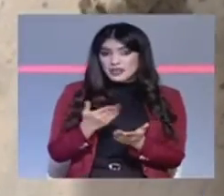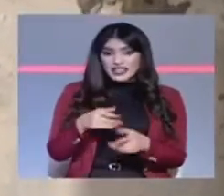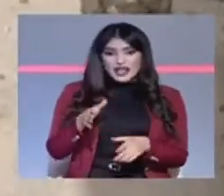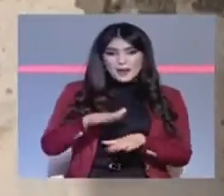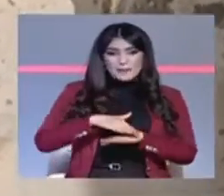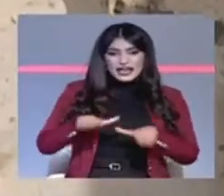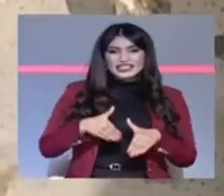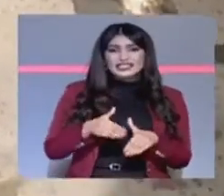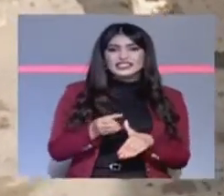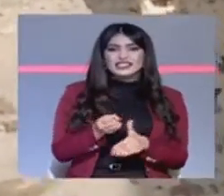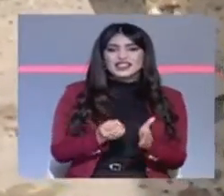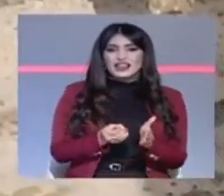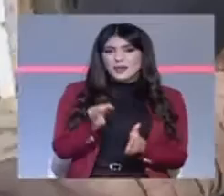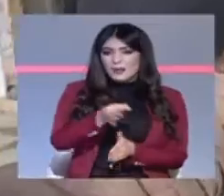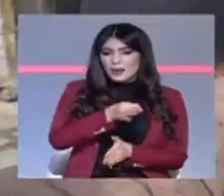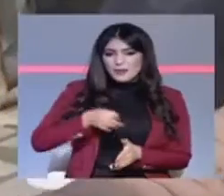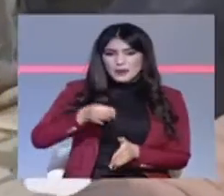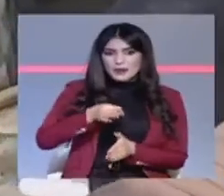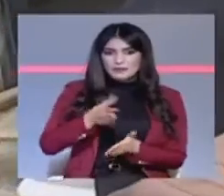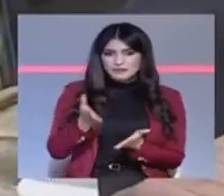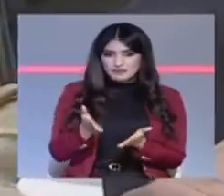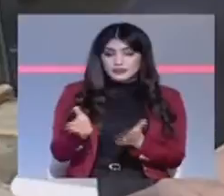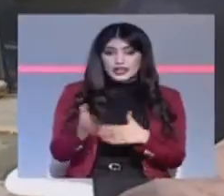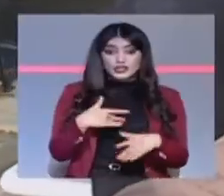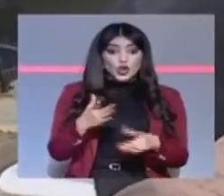يعني ما راسي معدنيه